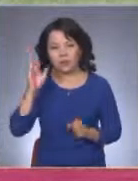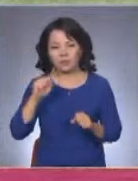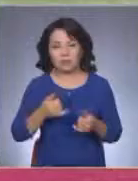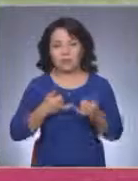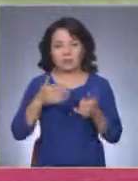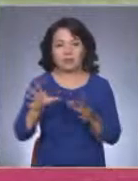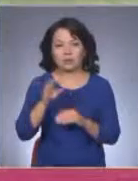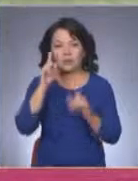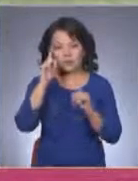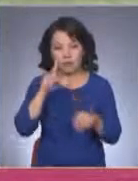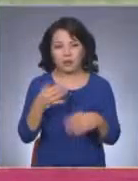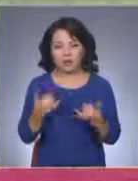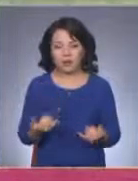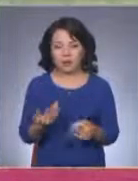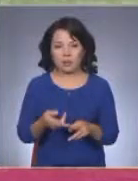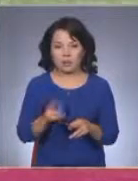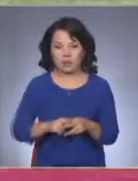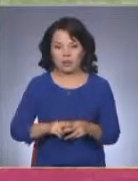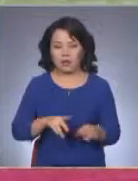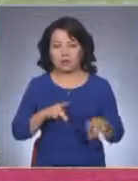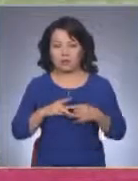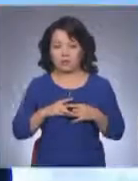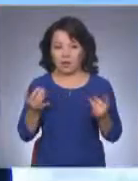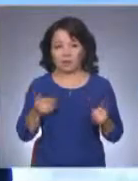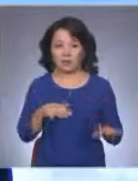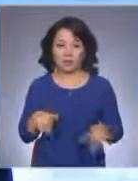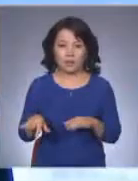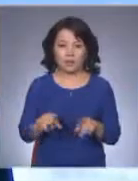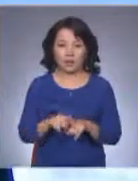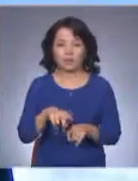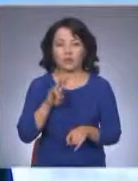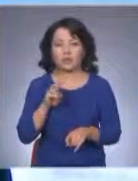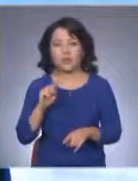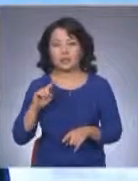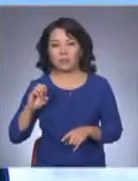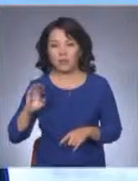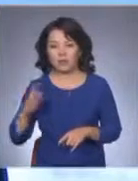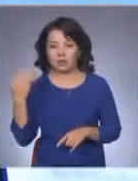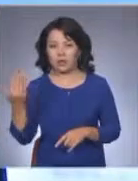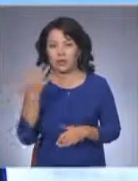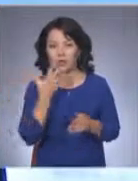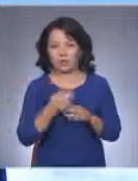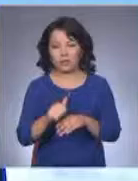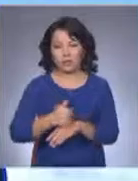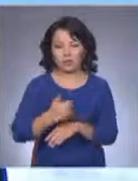керек. Ушундай тарыхый күндө Нурсултан Абишевич Назарбаев өзү келип